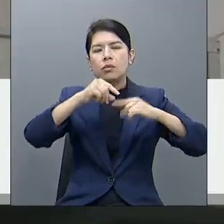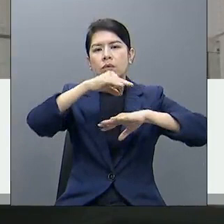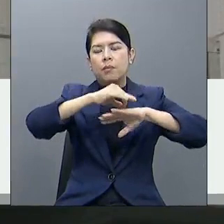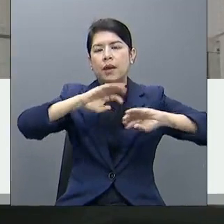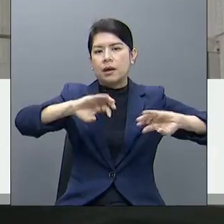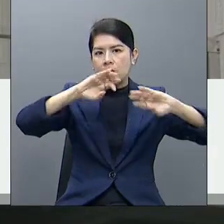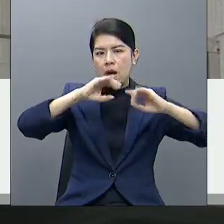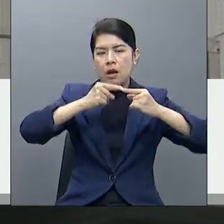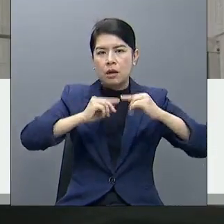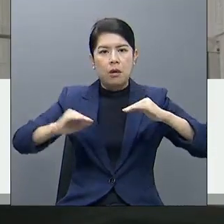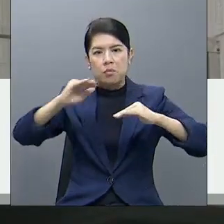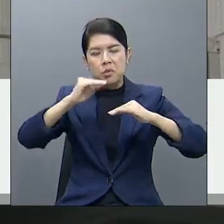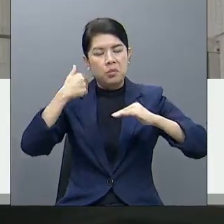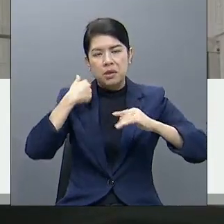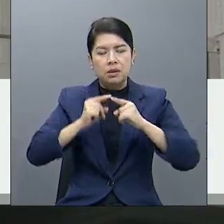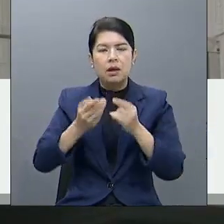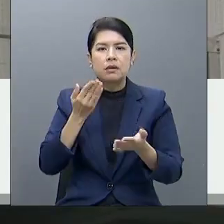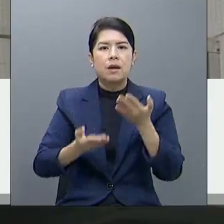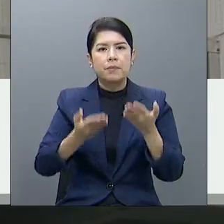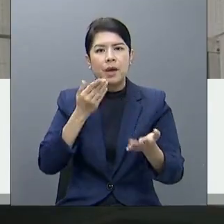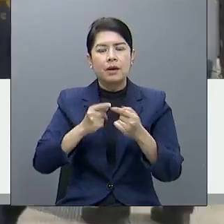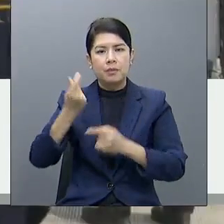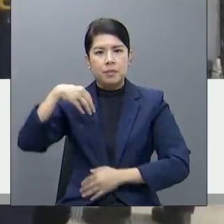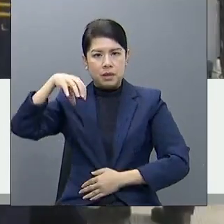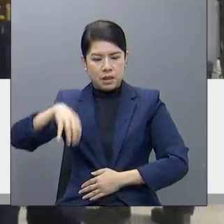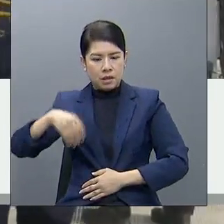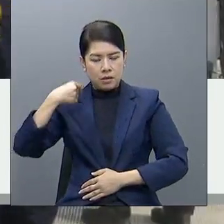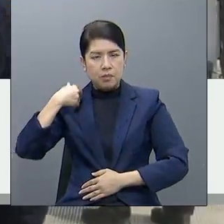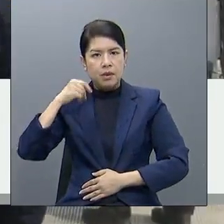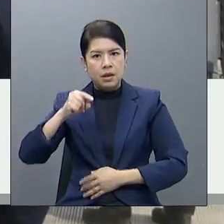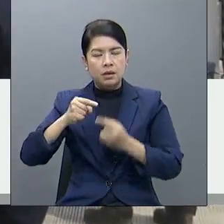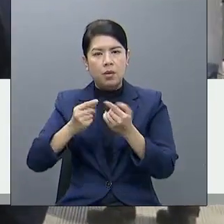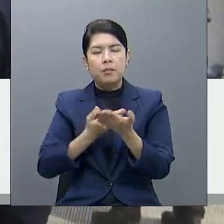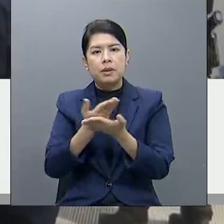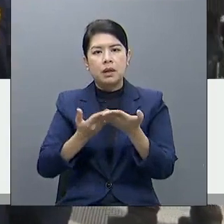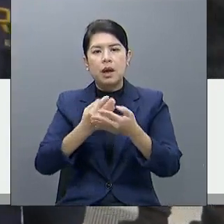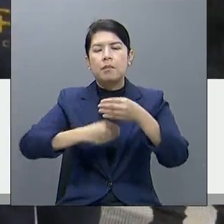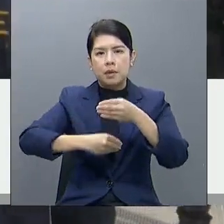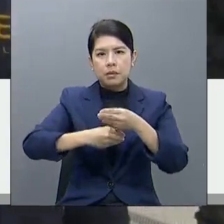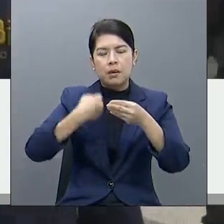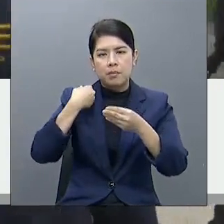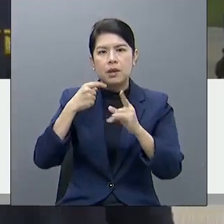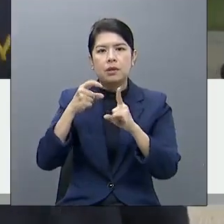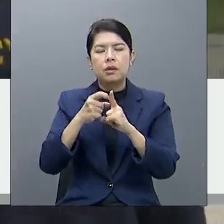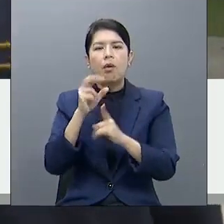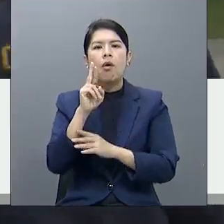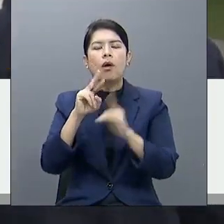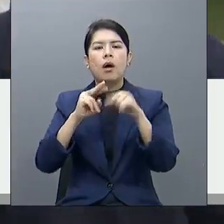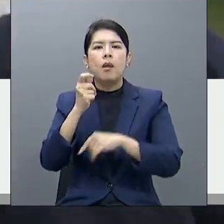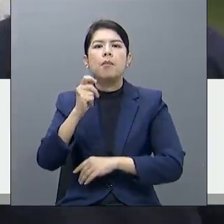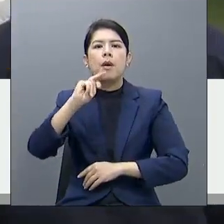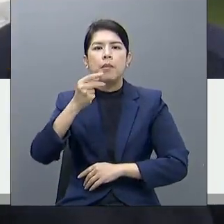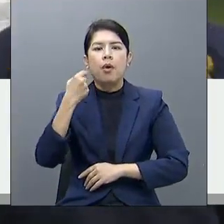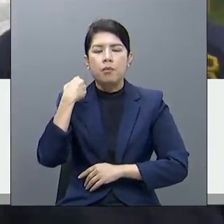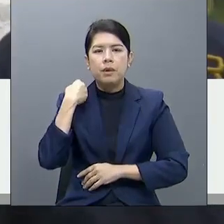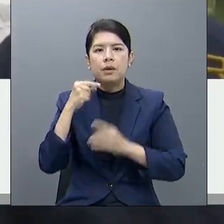ให้ความสำคัญพักอาศัยอยู่เพื่อศาลจะได้ใช้เป็นพยานหลักฐานในการพิจารณาคำร้องขอให้ออกหมายค้นอย่างรอบคอบว่า